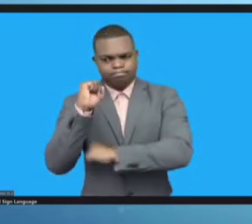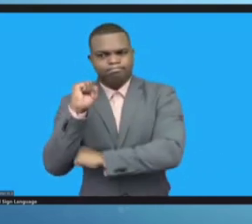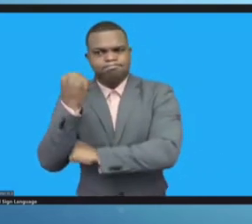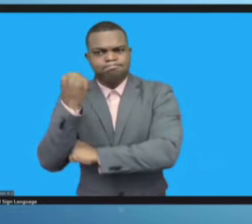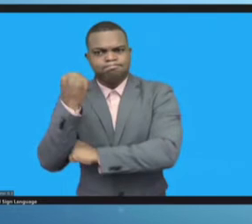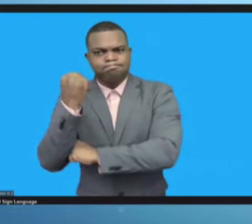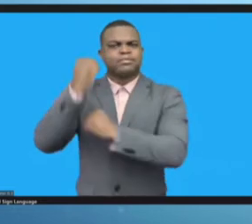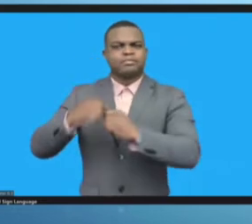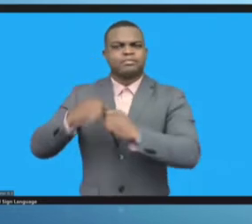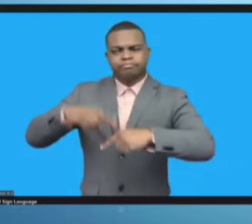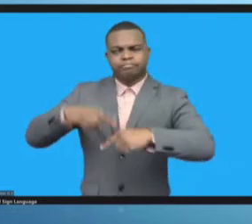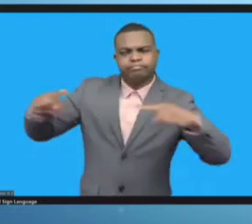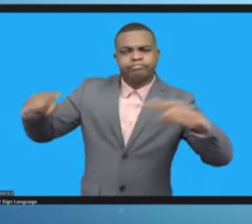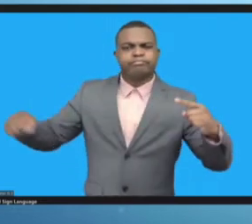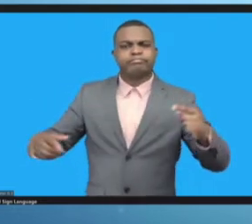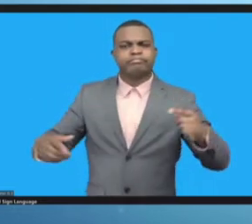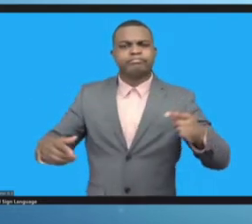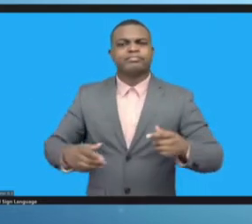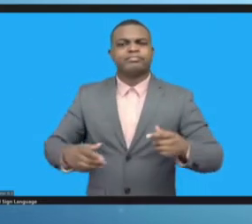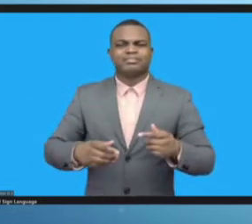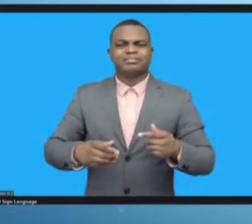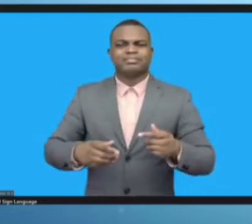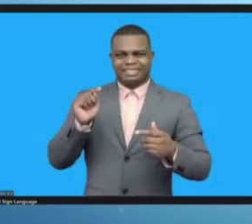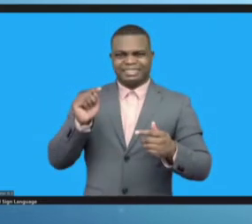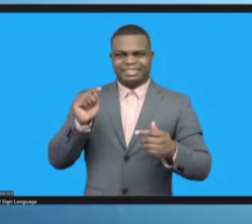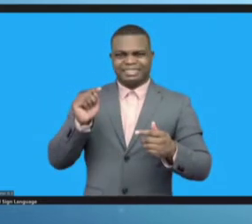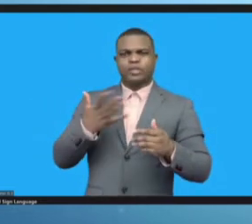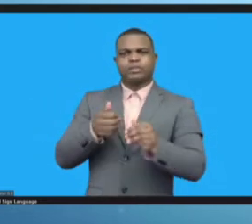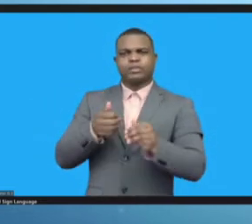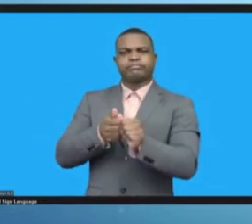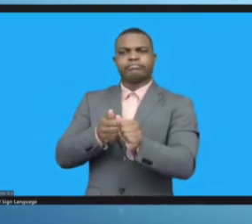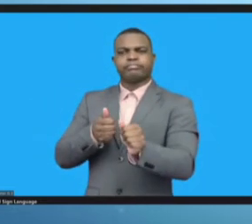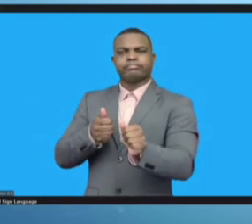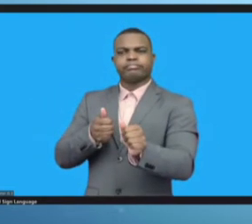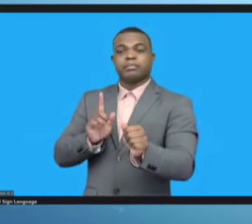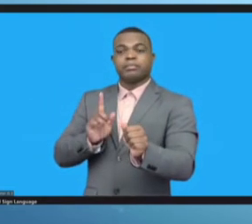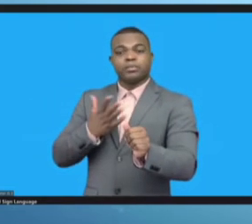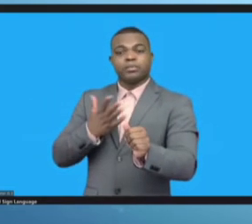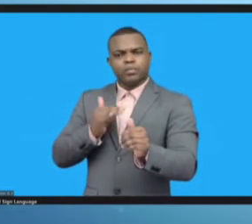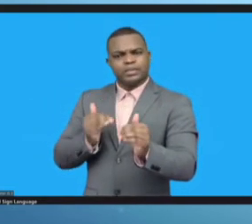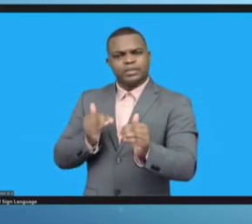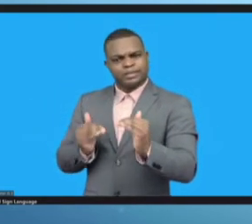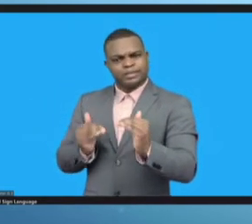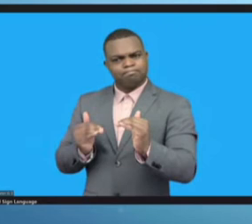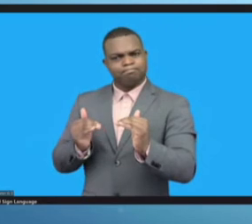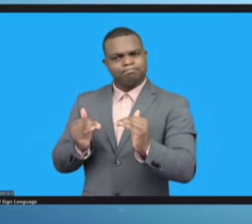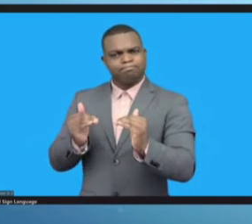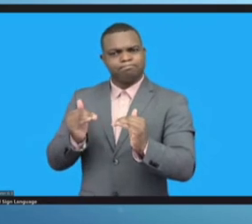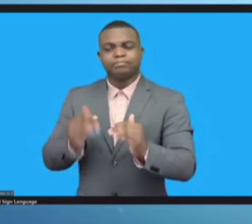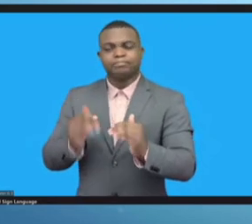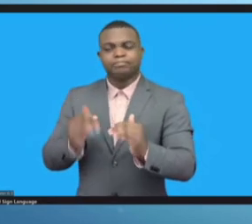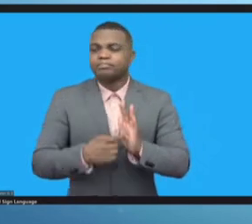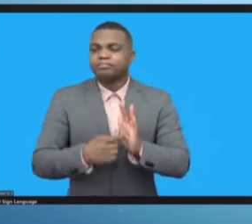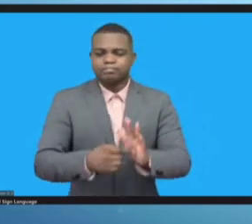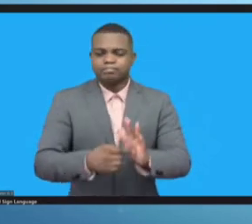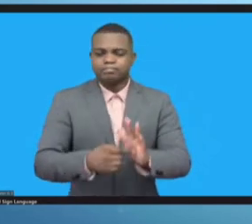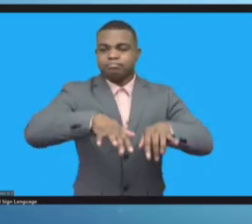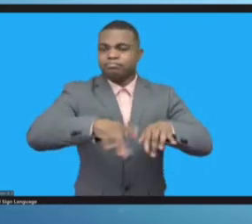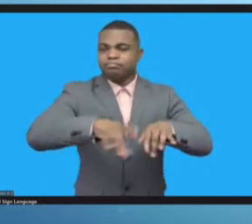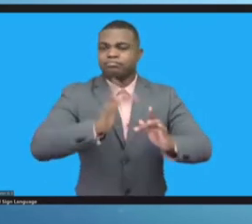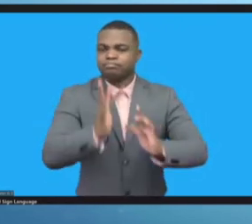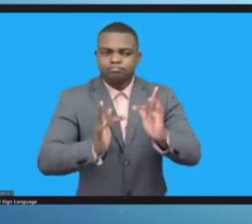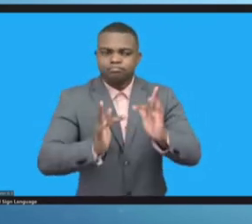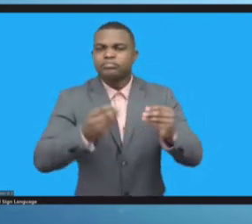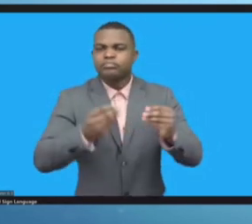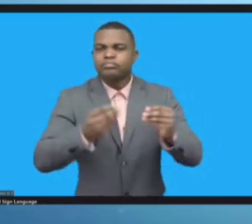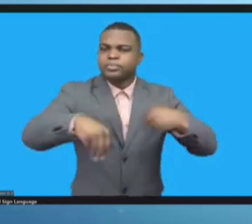L'accélération exponentielle en matière de commerce électronique aujourd'hui a créé plusieurs emplois, ainsi que plusieurs opportunités avec un